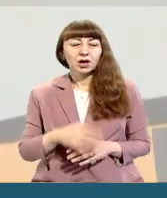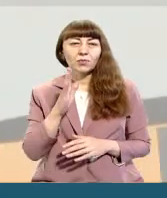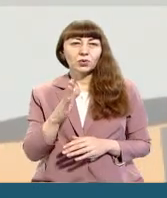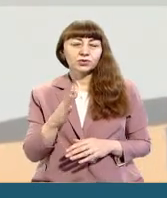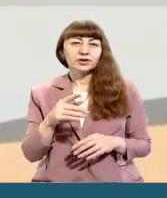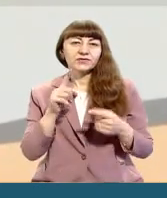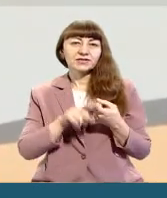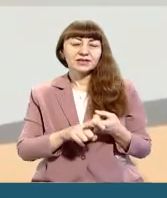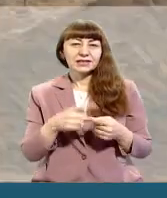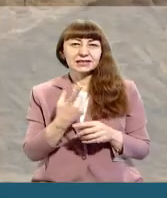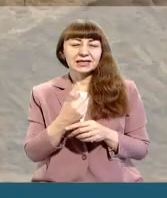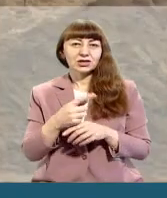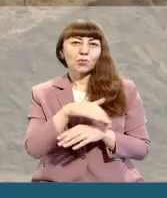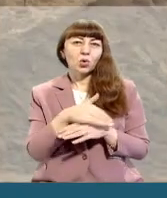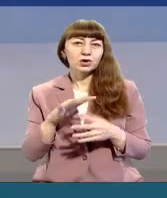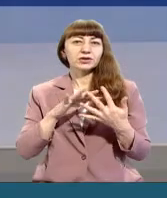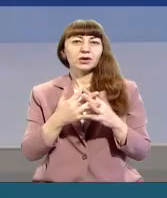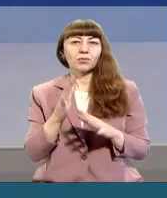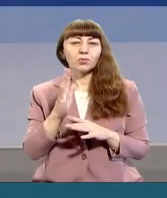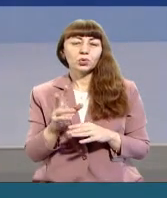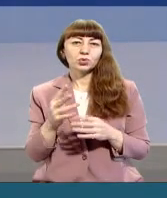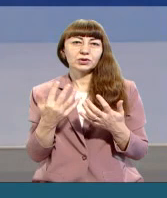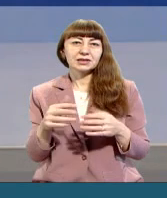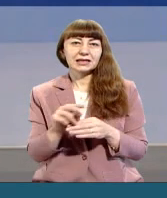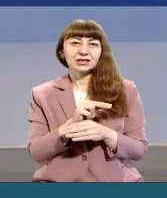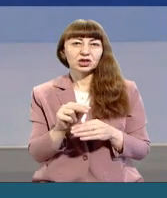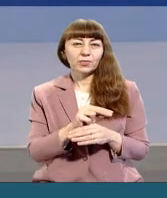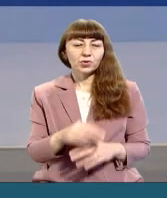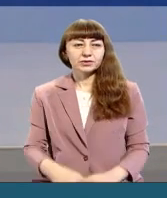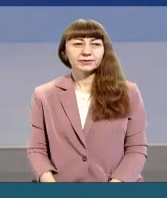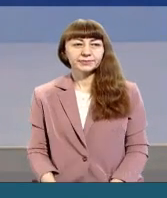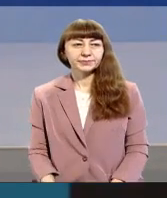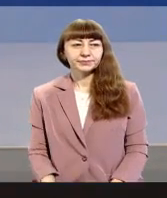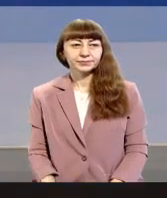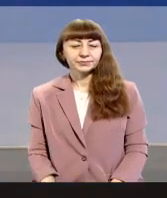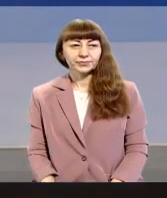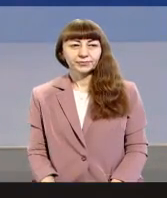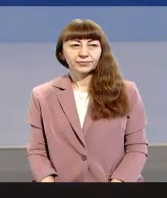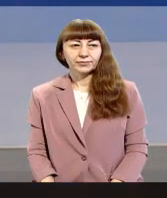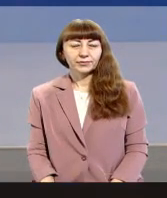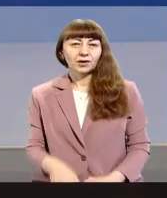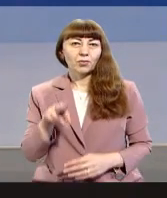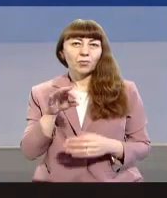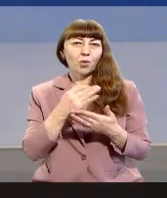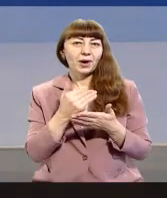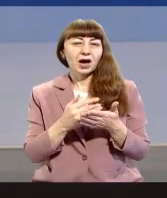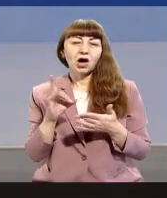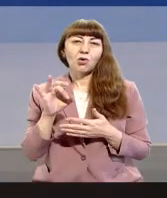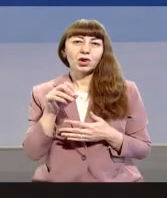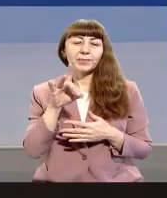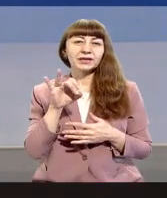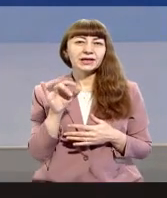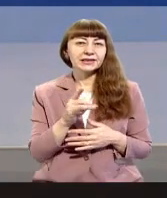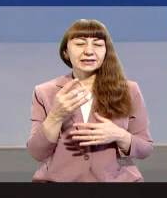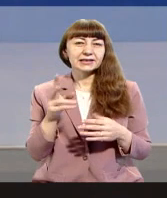байланысты ауыл көшелері орташа жөндеуден өтеді. Ауыл ел бесігі бағдарламасының аясында 3 ауыл көшесінің орташа жөндеу